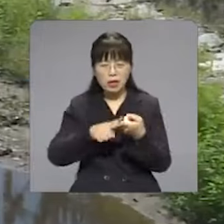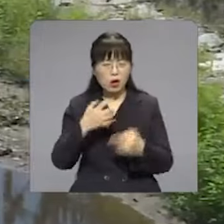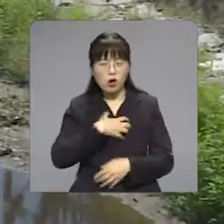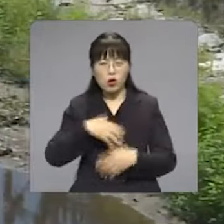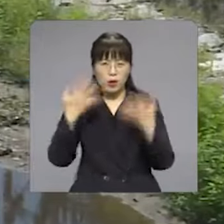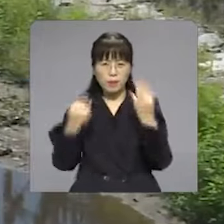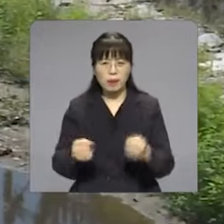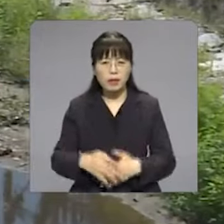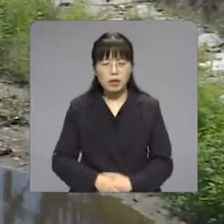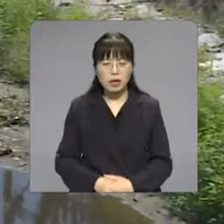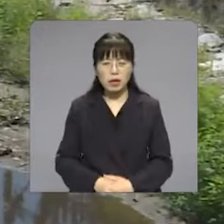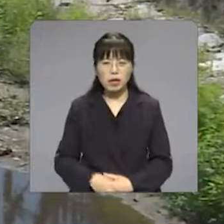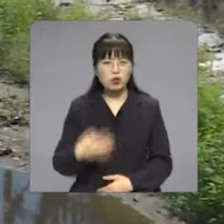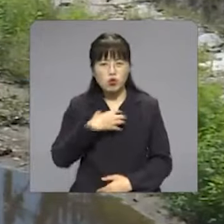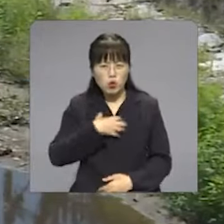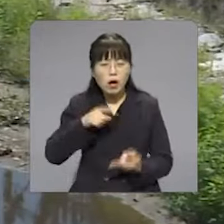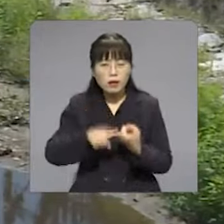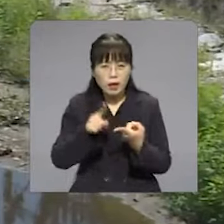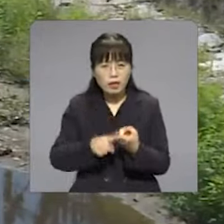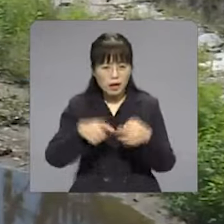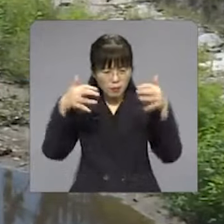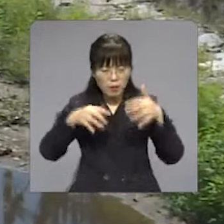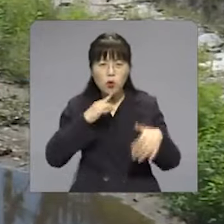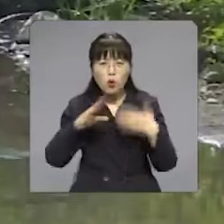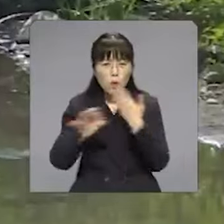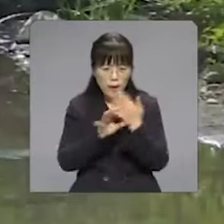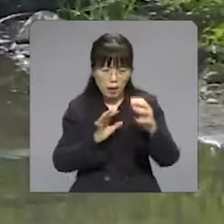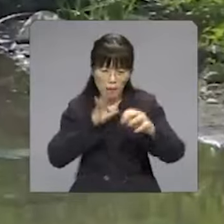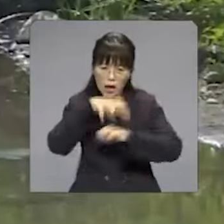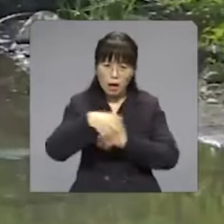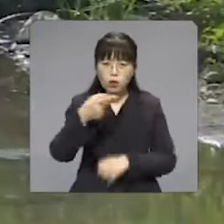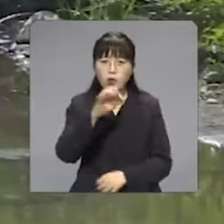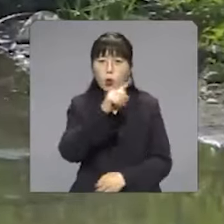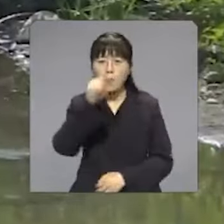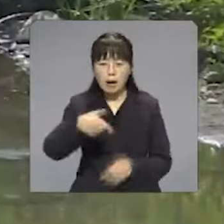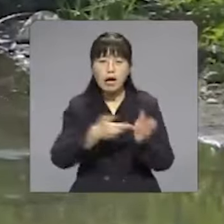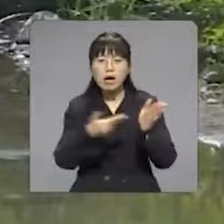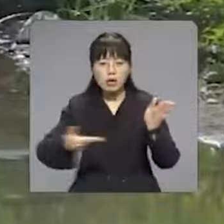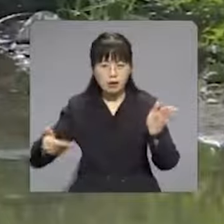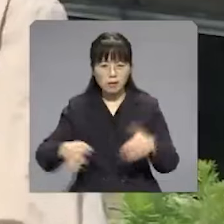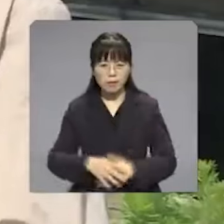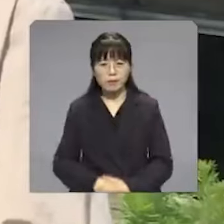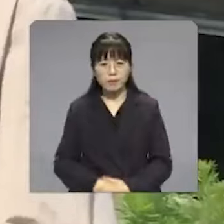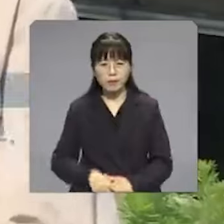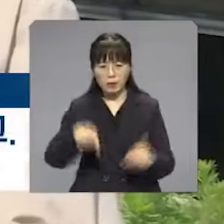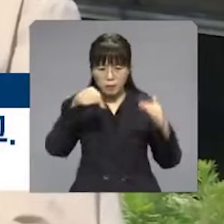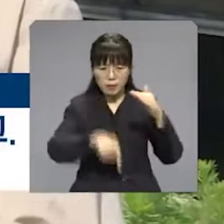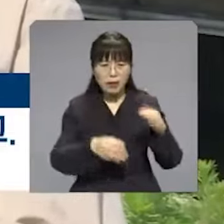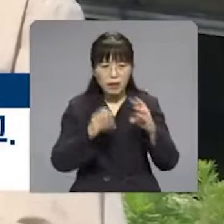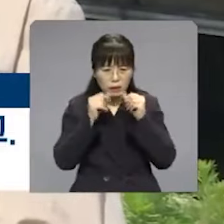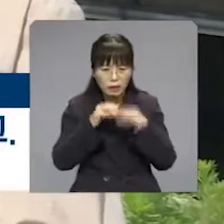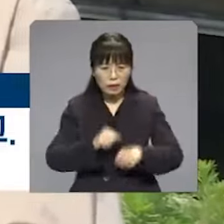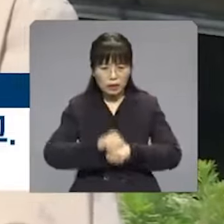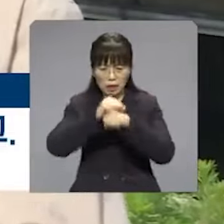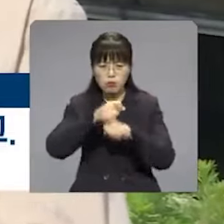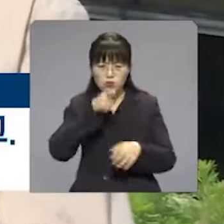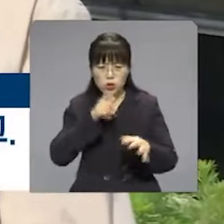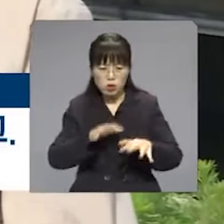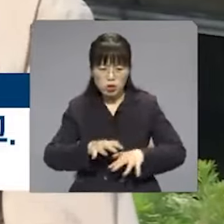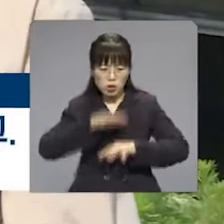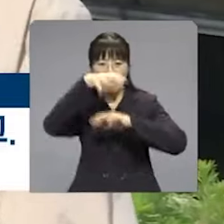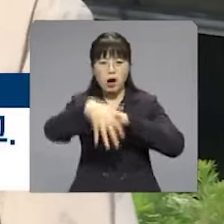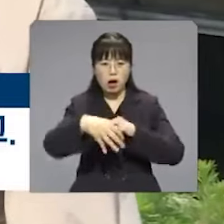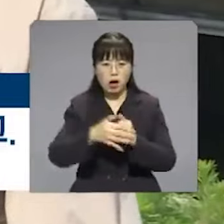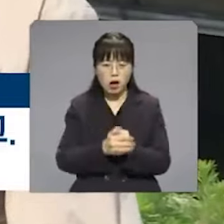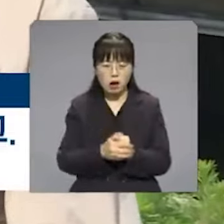많죠. 주민들이 우려하는 건 비만 오면 넘치는 동막천입니다. 밑에 흙이 쌓이니까 물이 금방